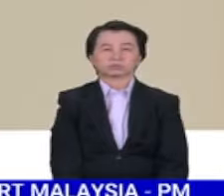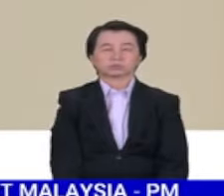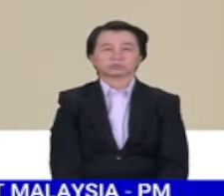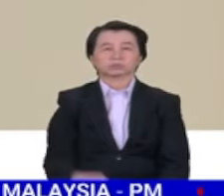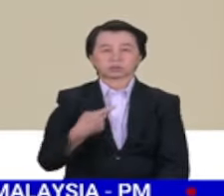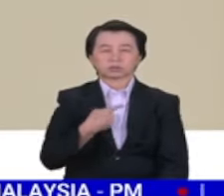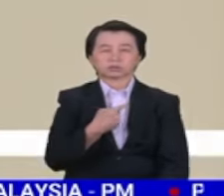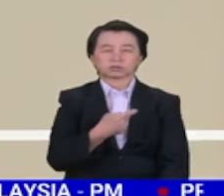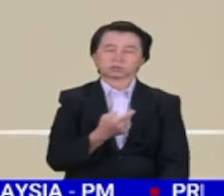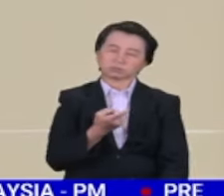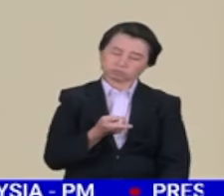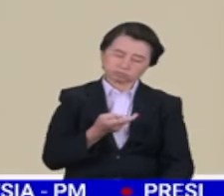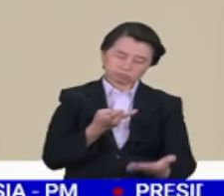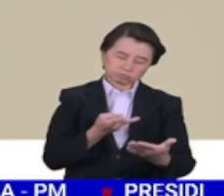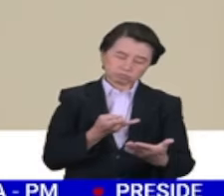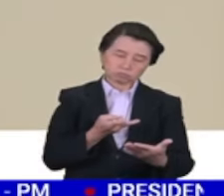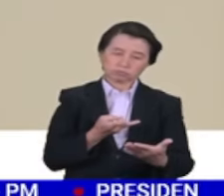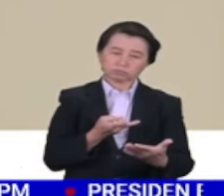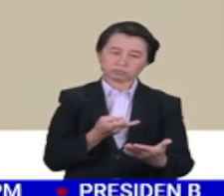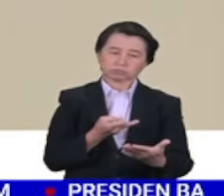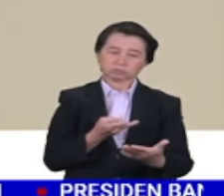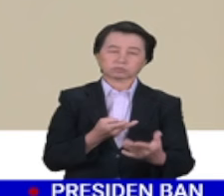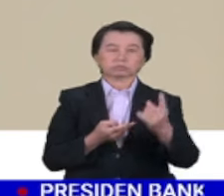terdapat di bawah